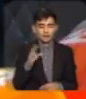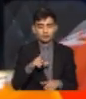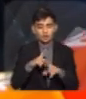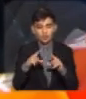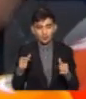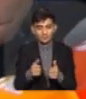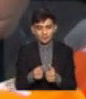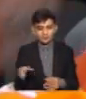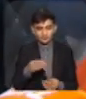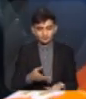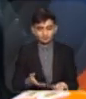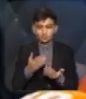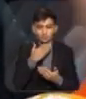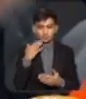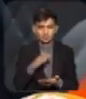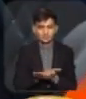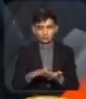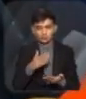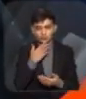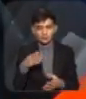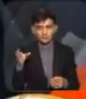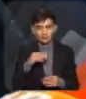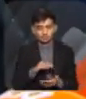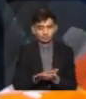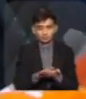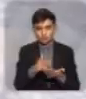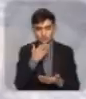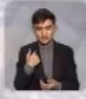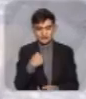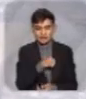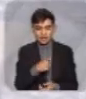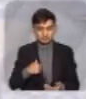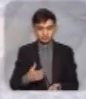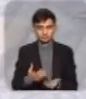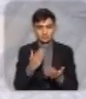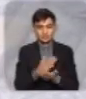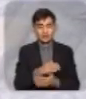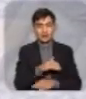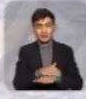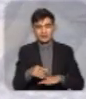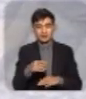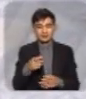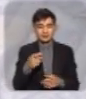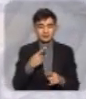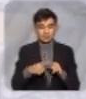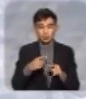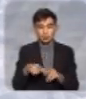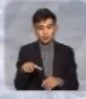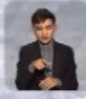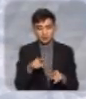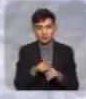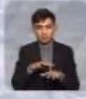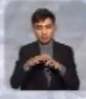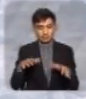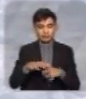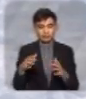бәрі көрілмейді ешқашан. Мына жол вообще көрілмейді. Біз өзіміз қолмен көреміз. Кейбір ықшам аудандарға көшелердегі мына тау-тау болып